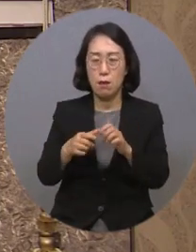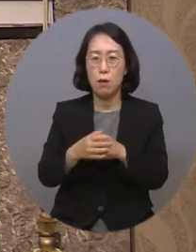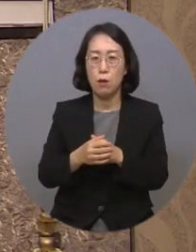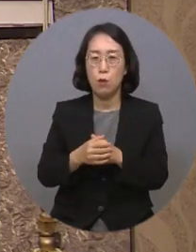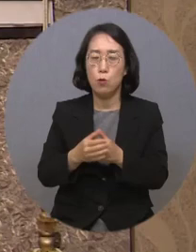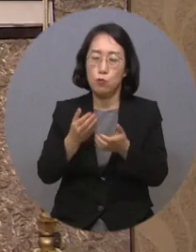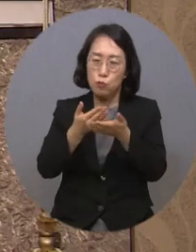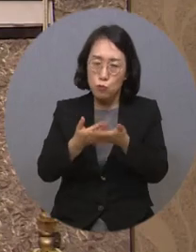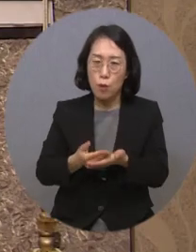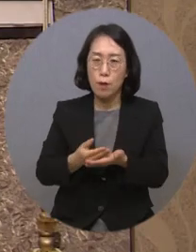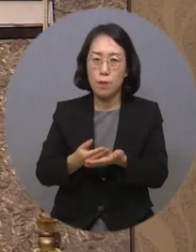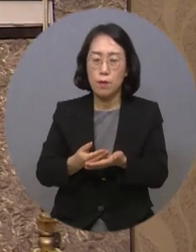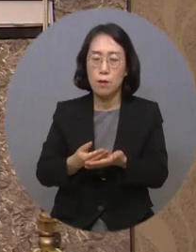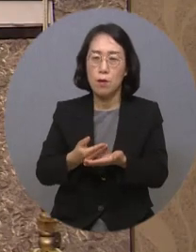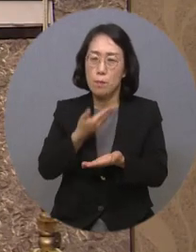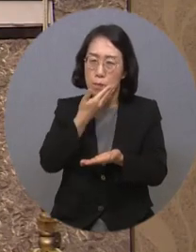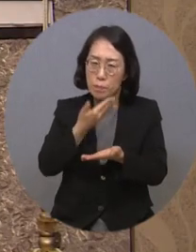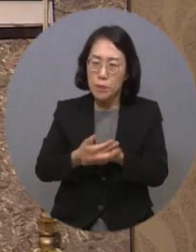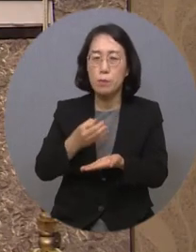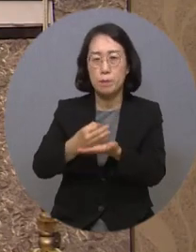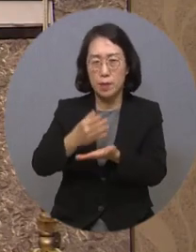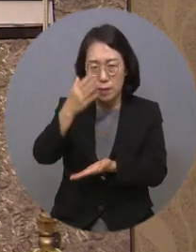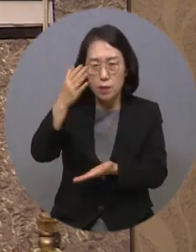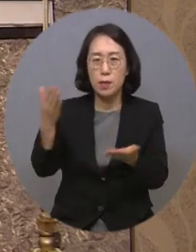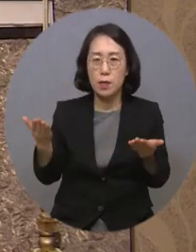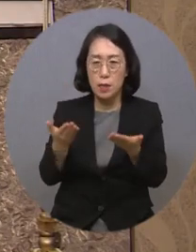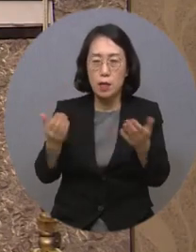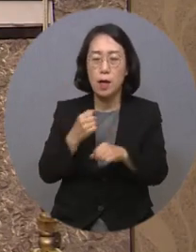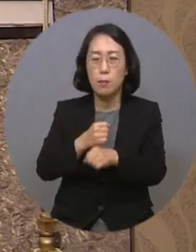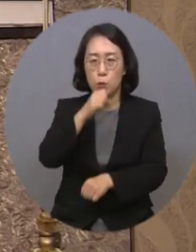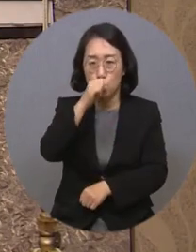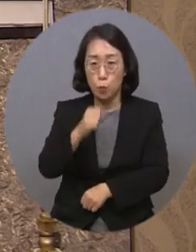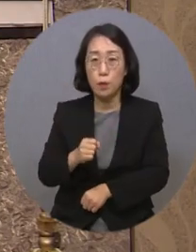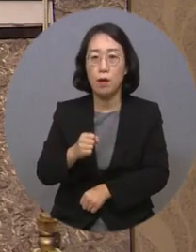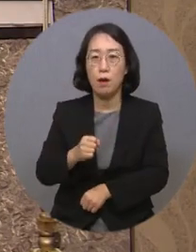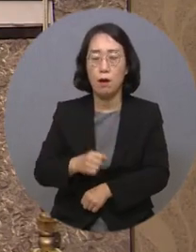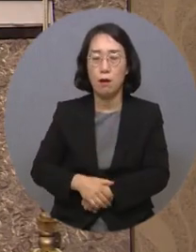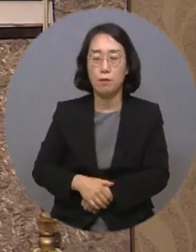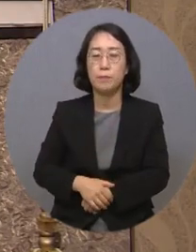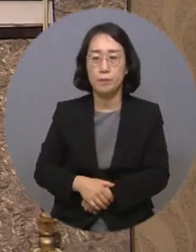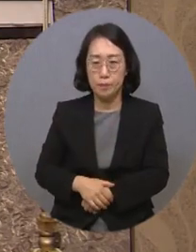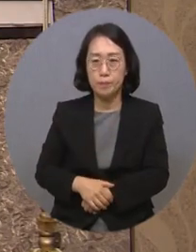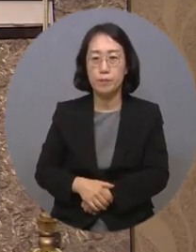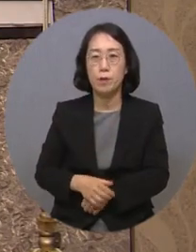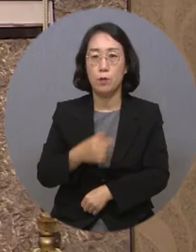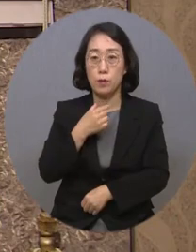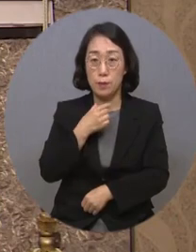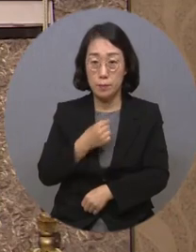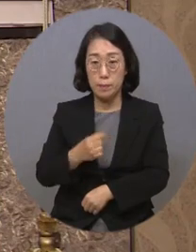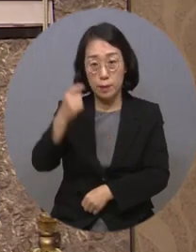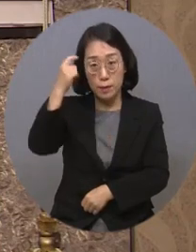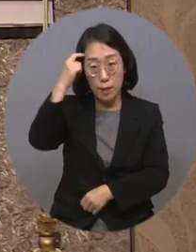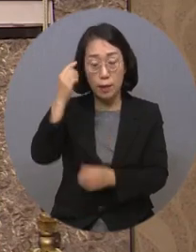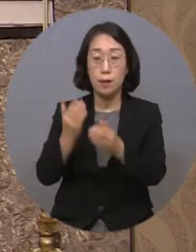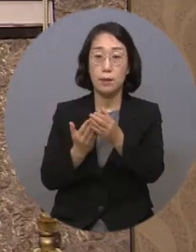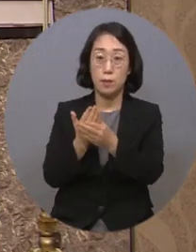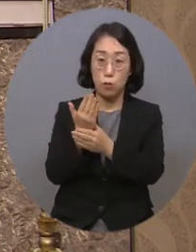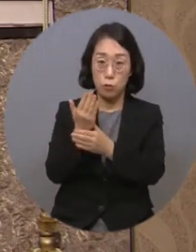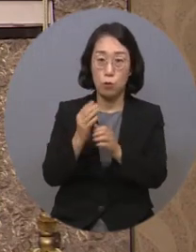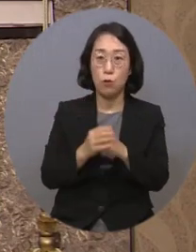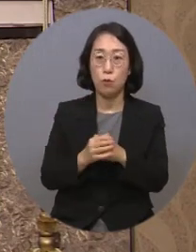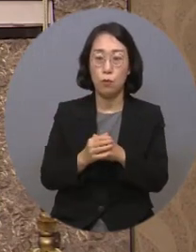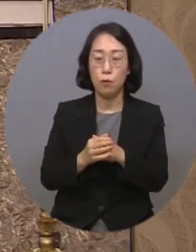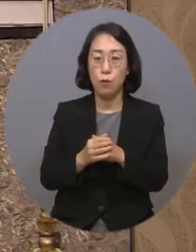네. 어차피 새끼 먹고 사는 거 다 똑같은데, 이 양인 좀 가치 있게 살아보자. 네, 이런 생각을 하게 되고 네.